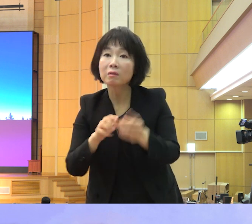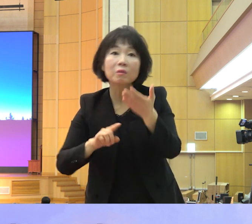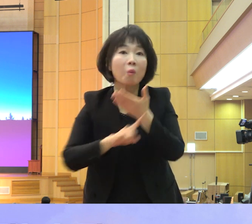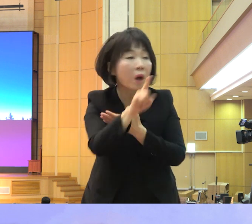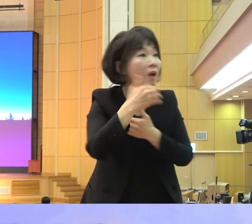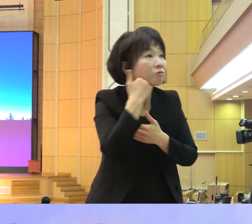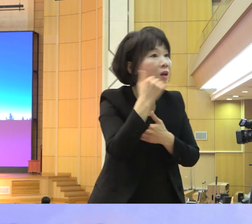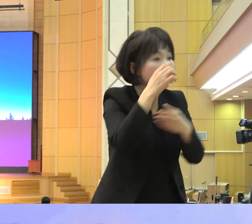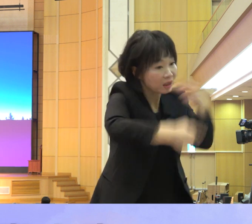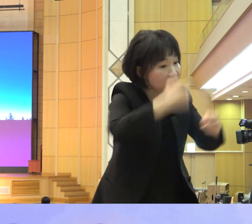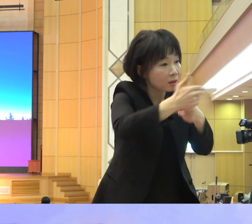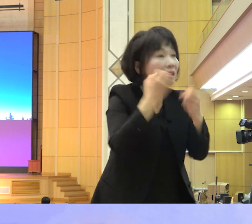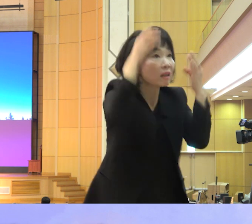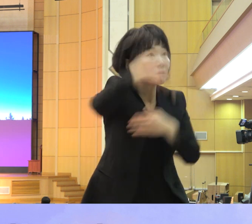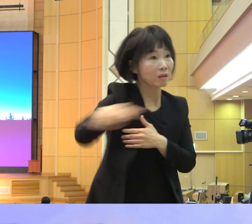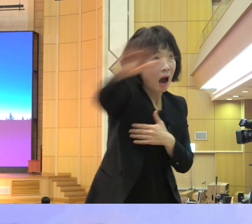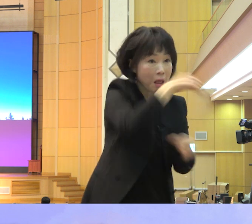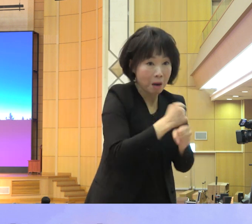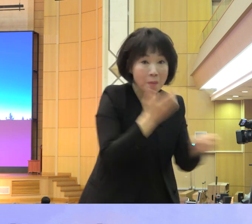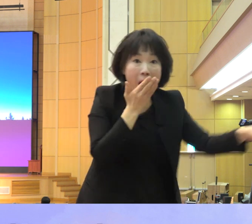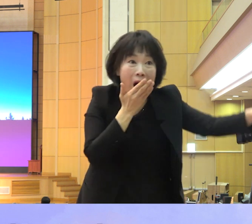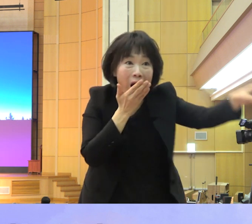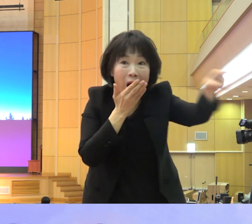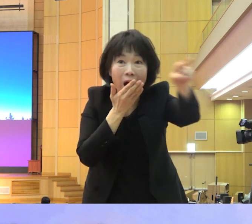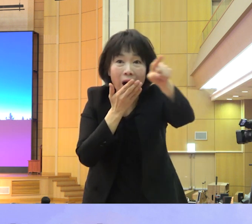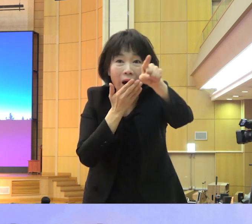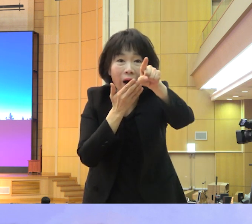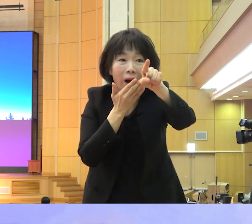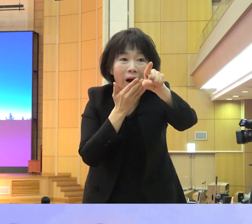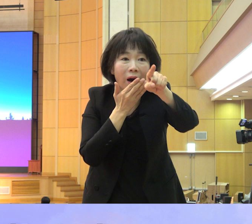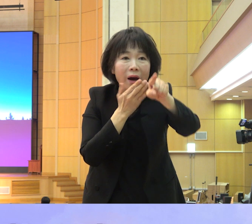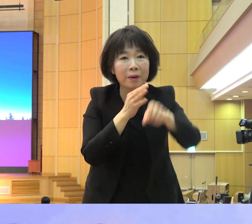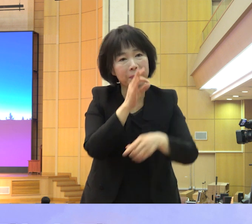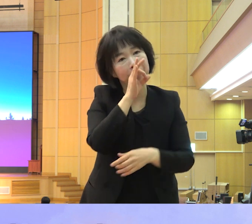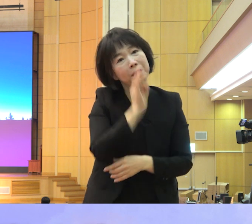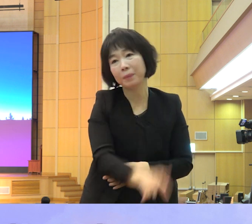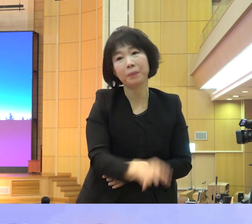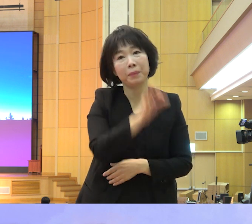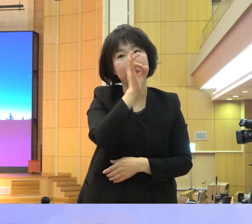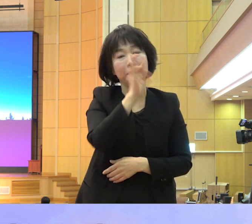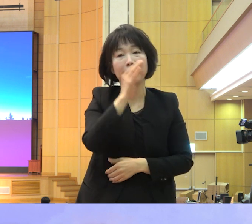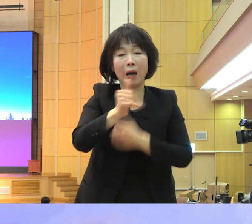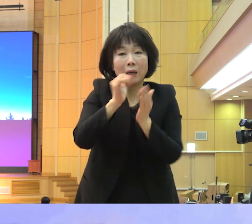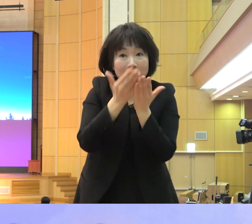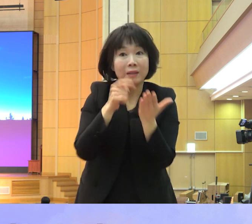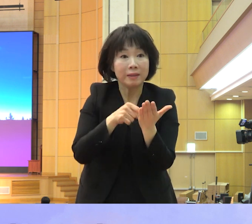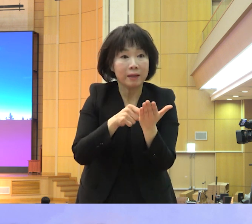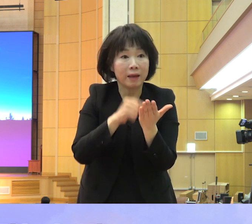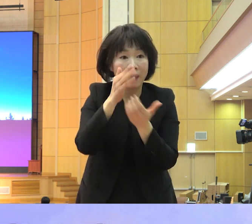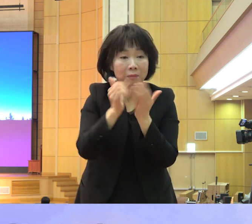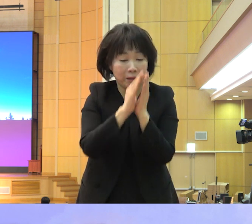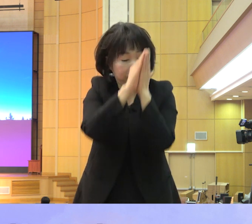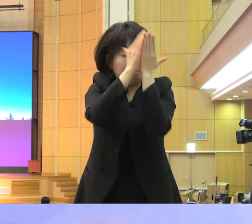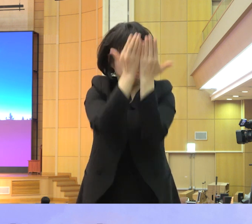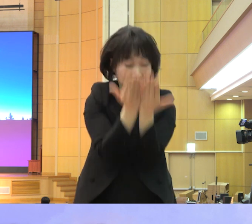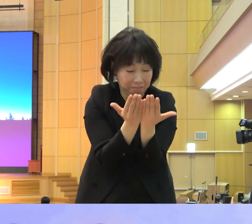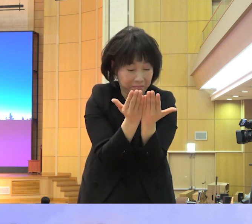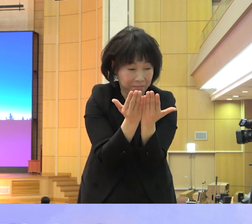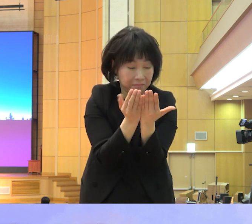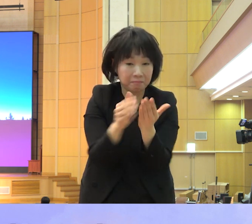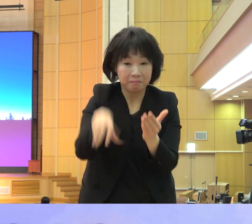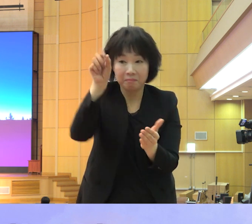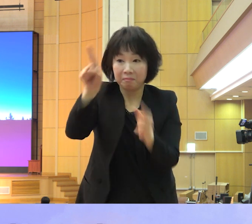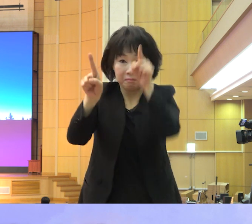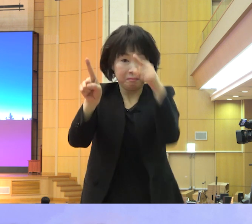경전에도 창조했다는 신도 없고 창조했다고 하는 말도 없어요. 성경에만 딱 뚜껑 열자마자